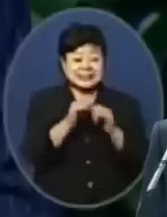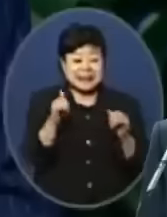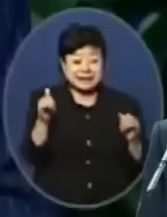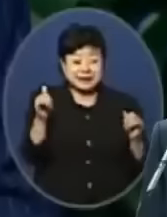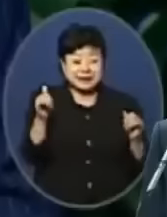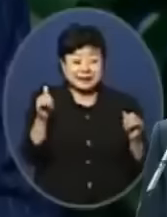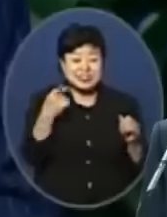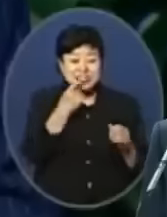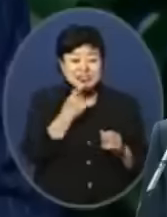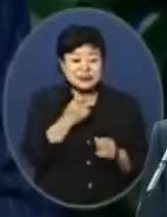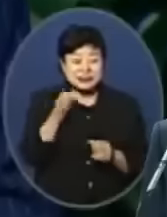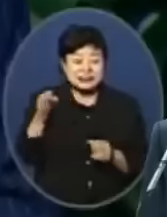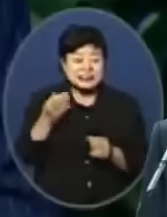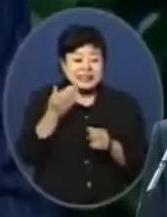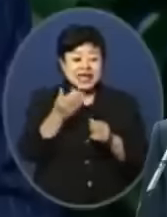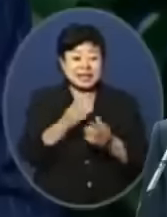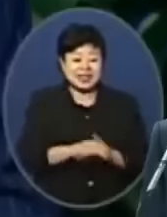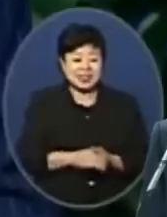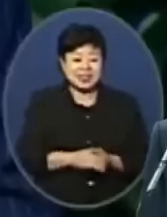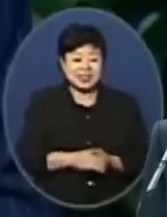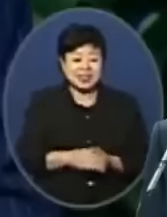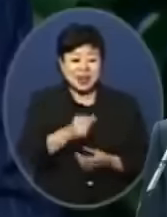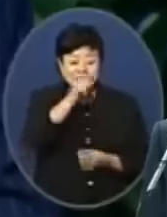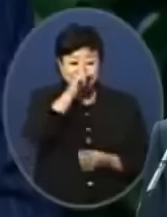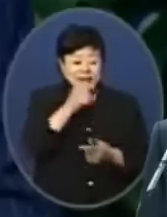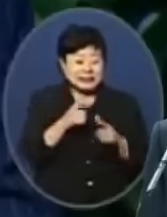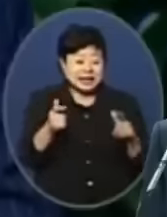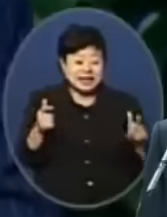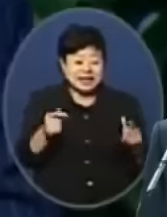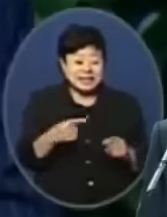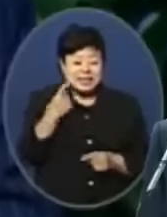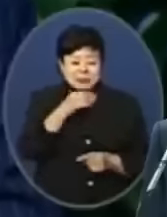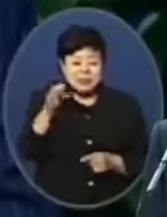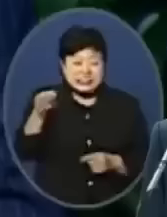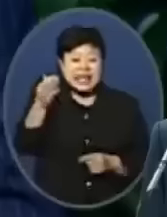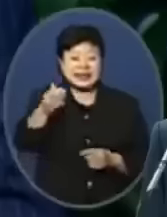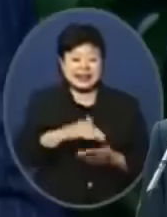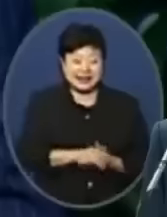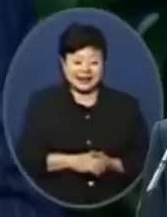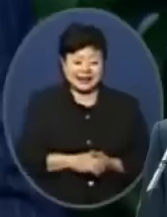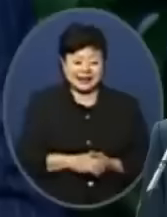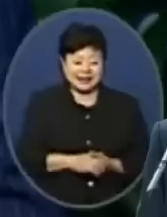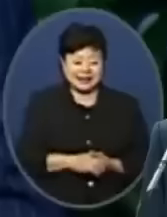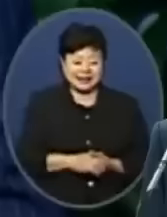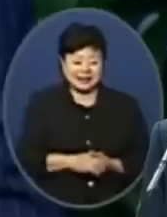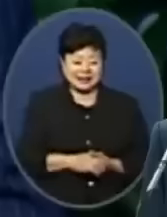사람들은 입으로 시인하기를 좋아하지 않습니다. 입으로 시인해야 해요.